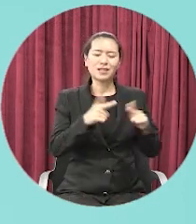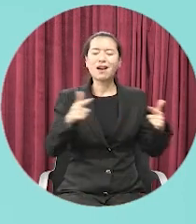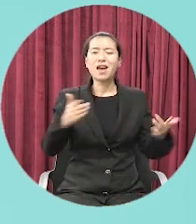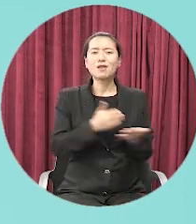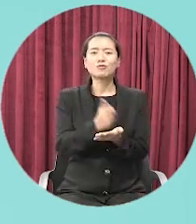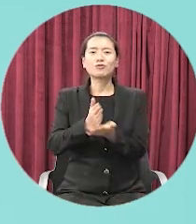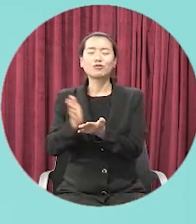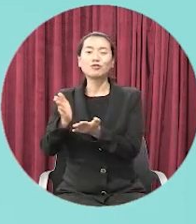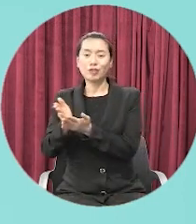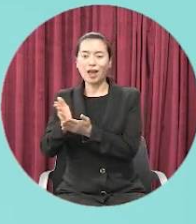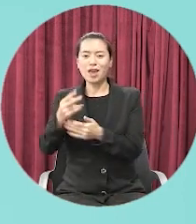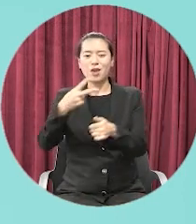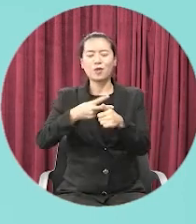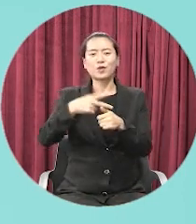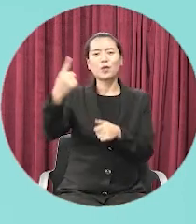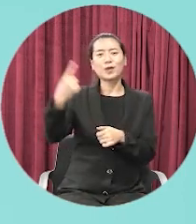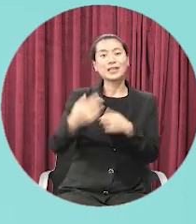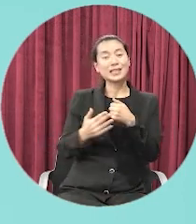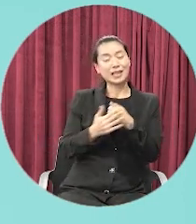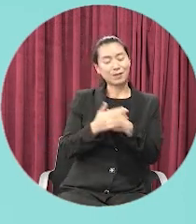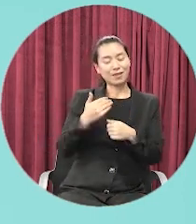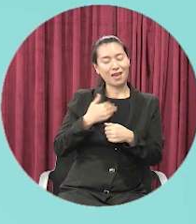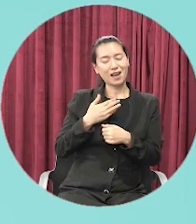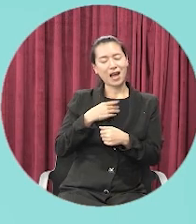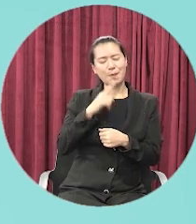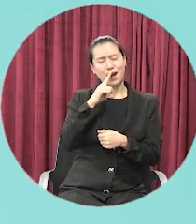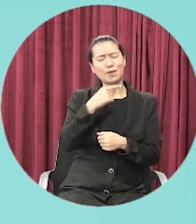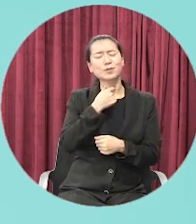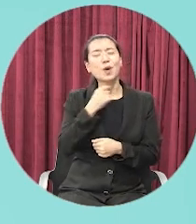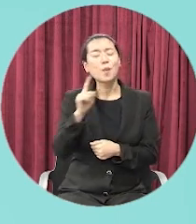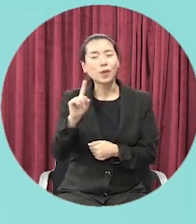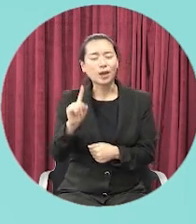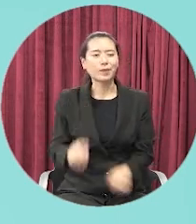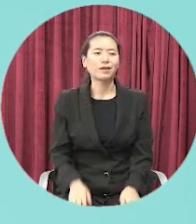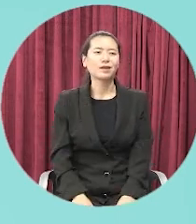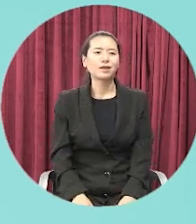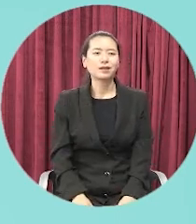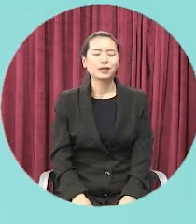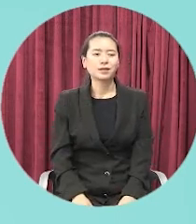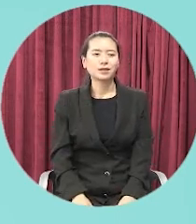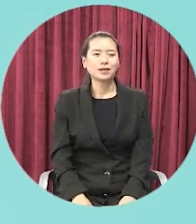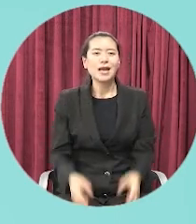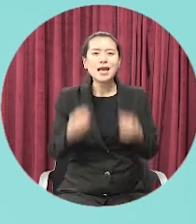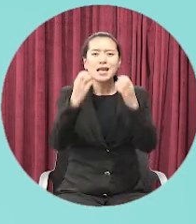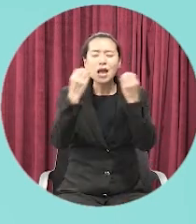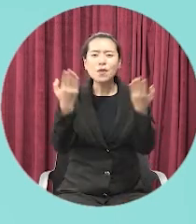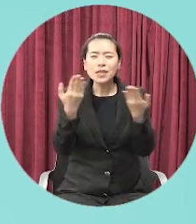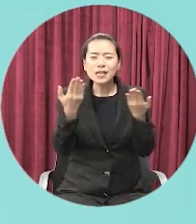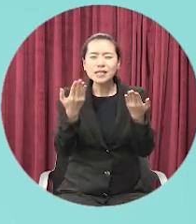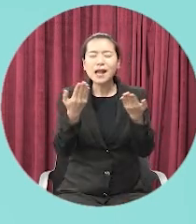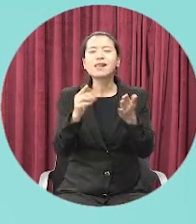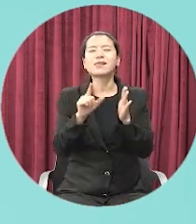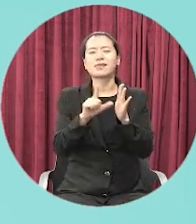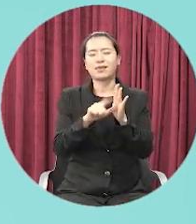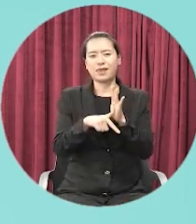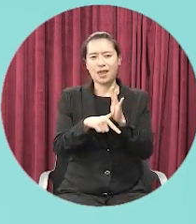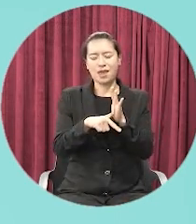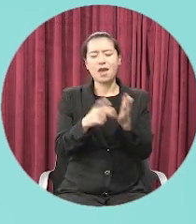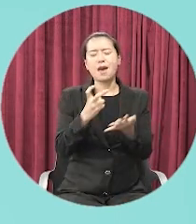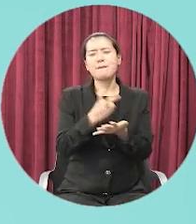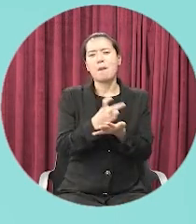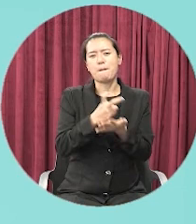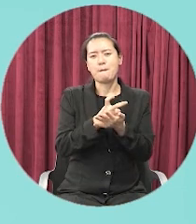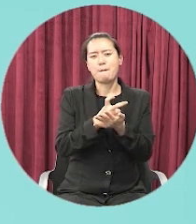제가 좀 참 주적으로 매스를 줄이면 이게 우리가 뭐든지 어떤 새로운 걸 때 법적 제도적 지바